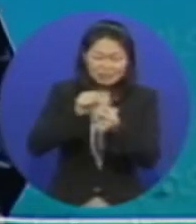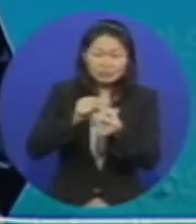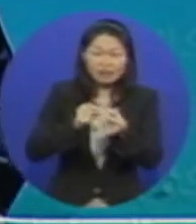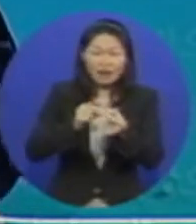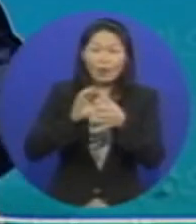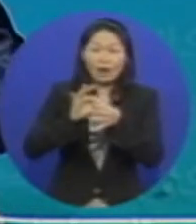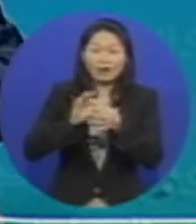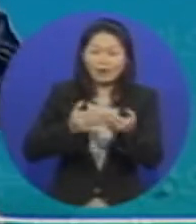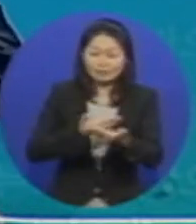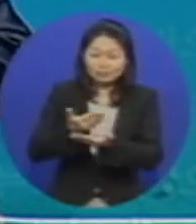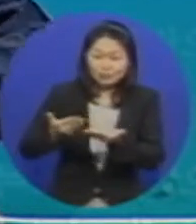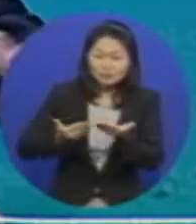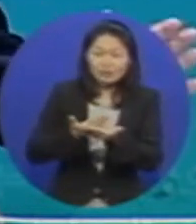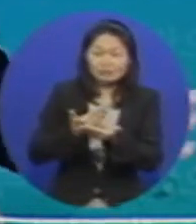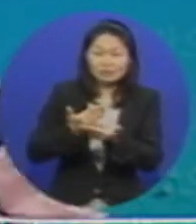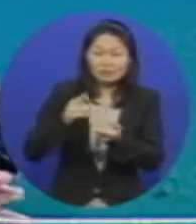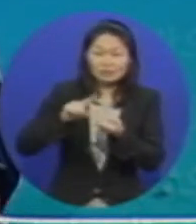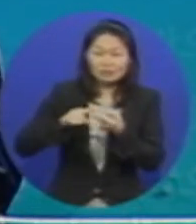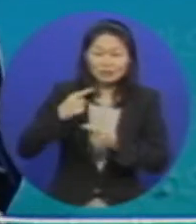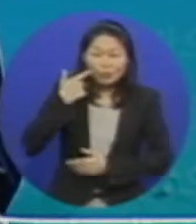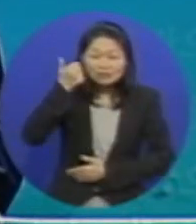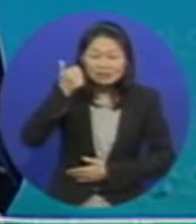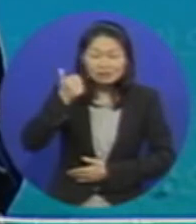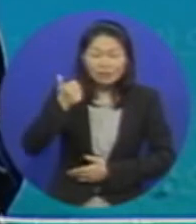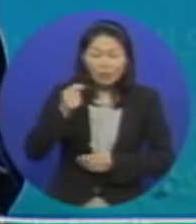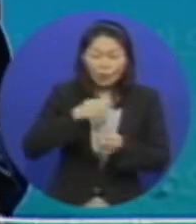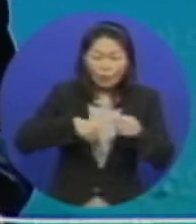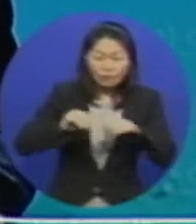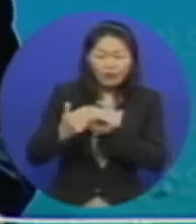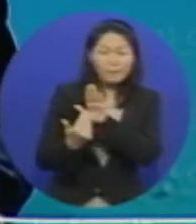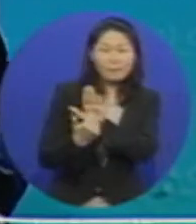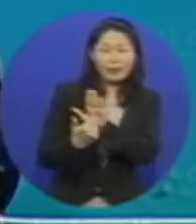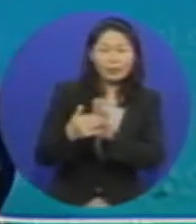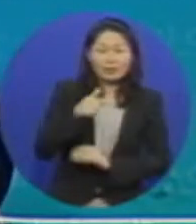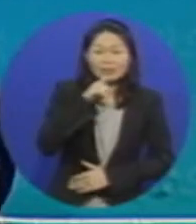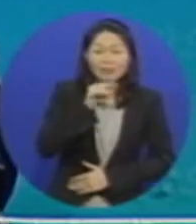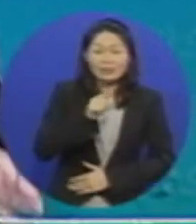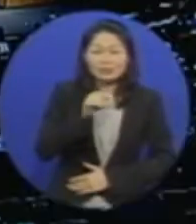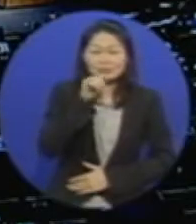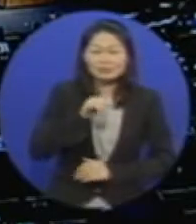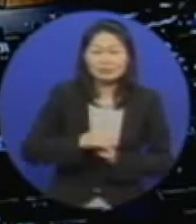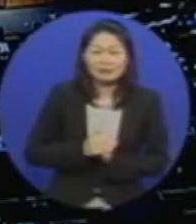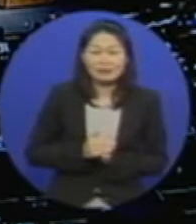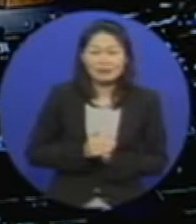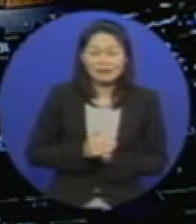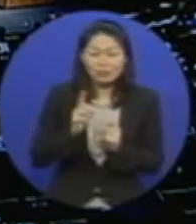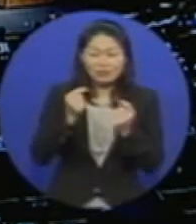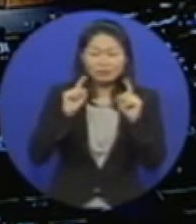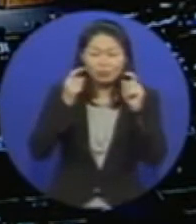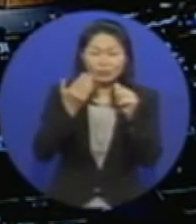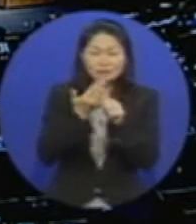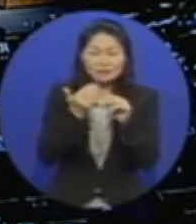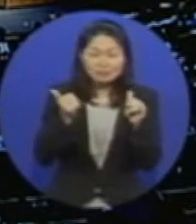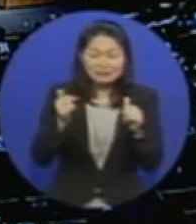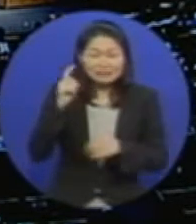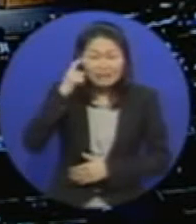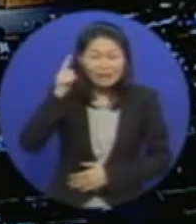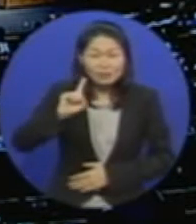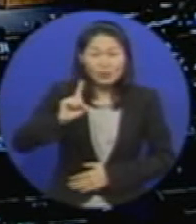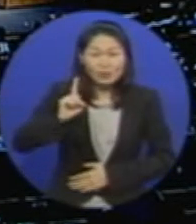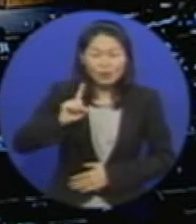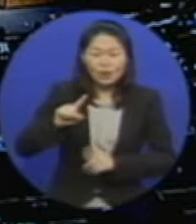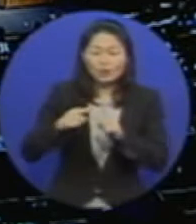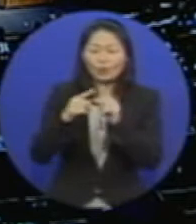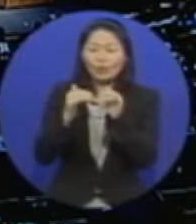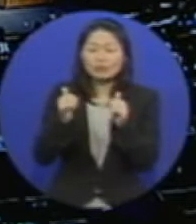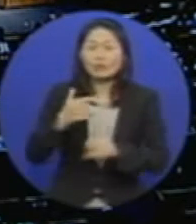맺는 일을 오히려 목사님들이 가로막는다는 거죠 이런 목사님 일수로 어떤 생각을 주로 하고 있느냐 하면 교인들이